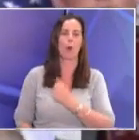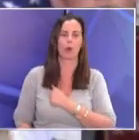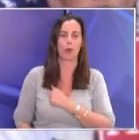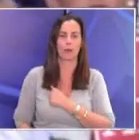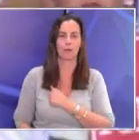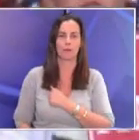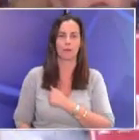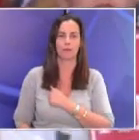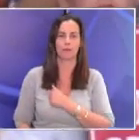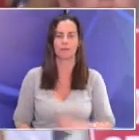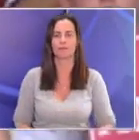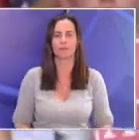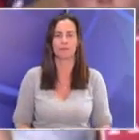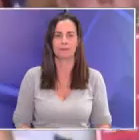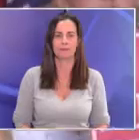Republican.